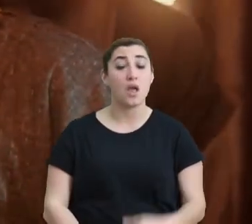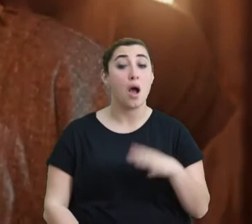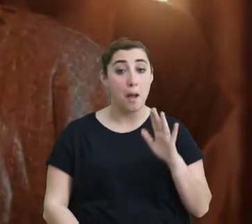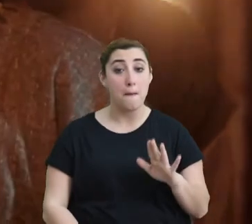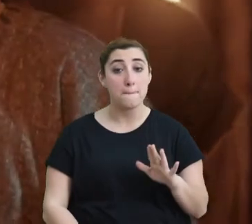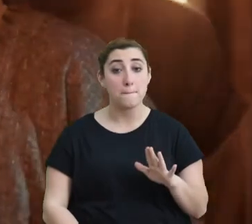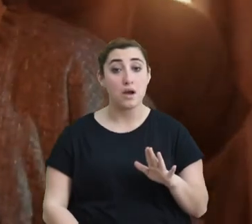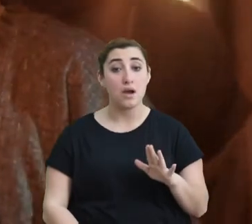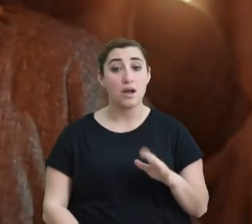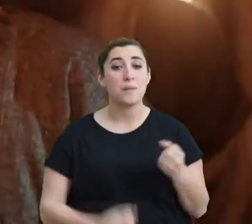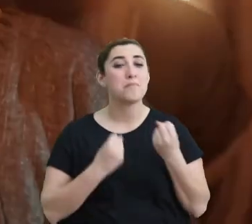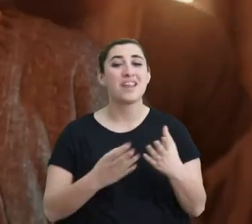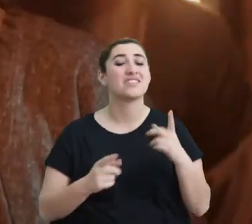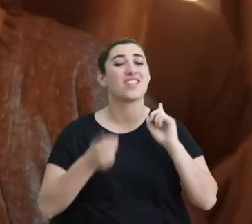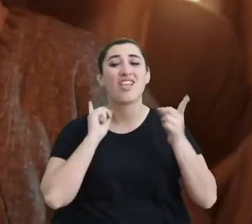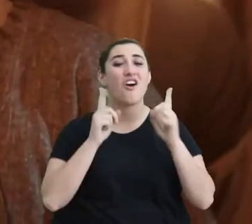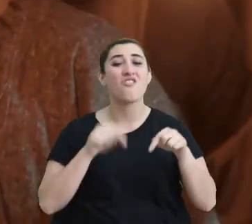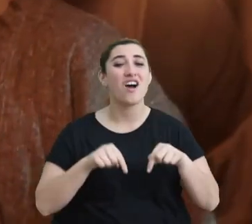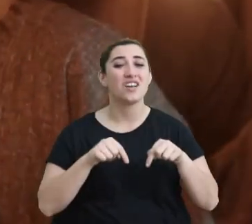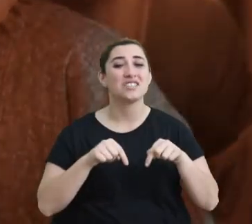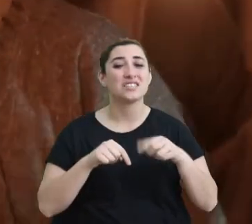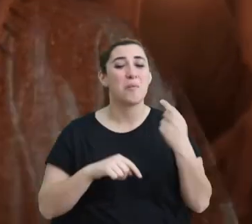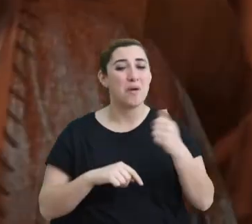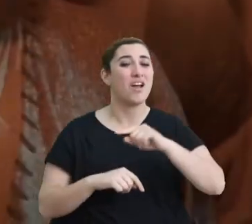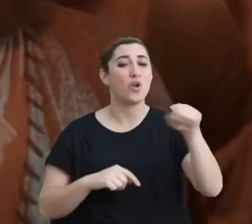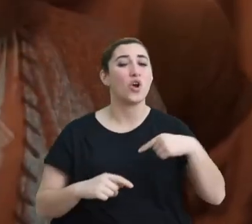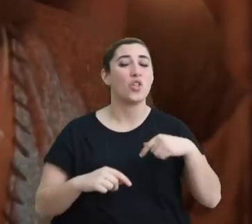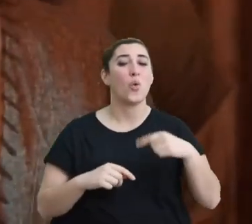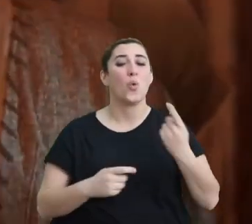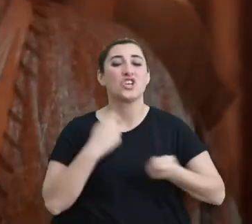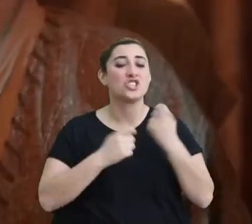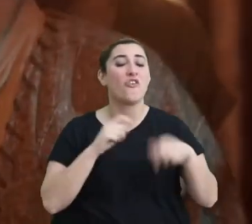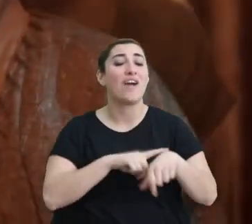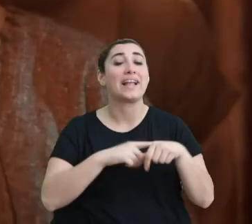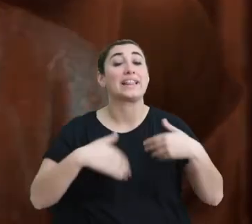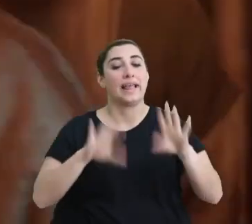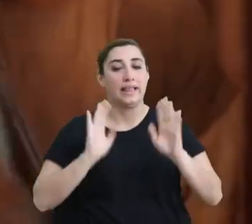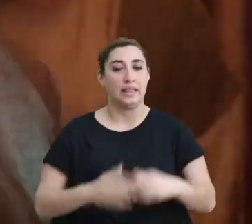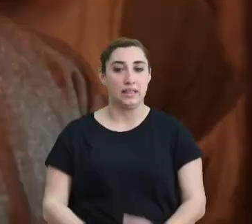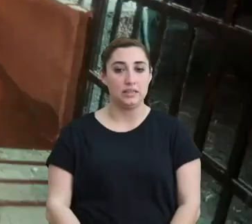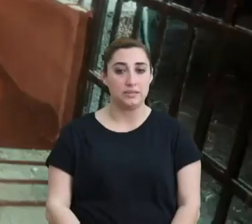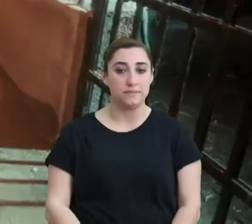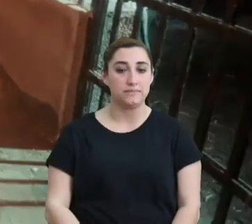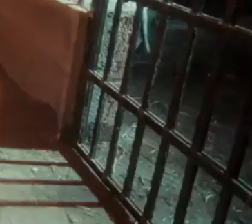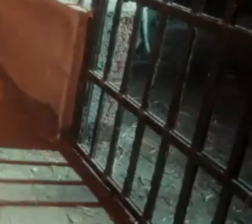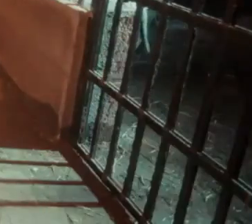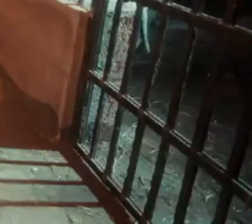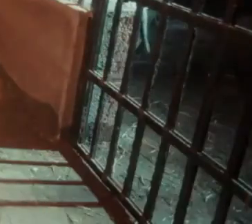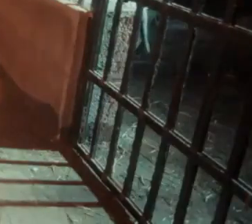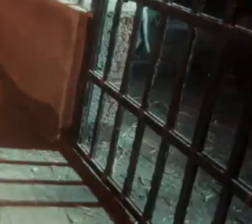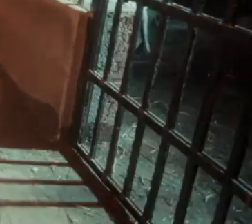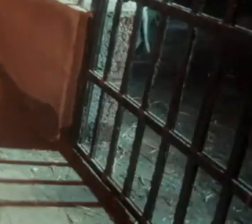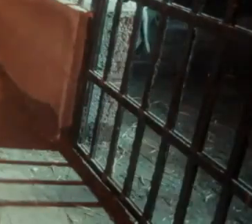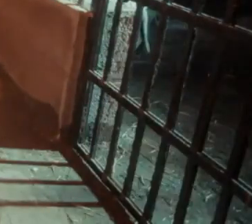Lakin miras davasıyla, parayla, pulla meşgul olunacak vakit değildir. Hızla arkasını döndü,